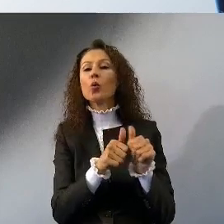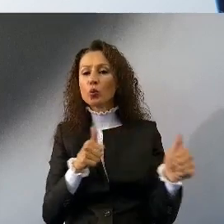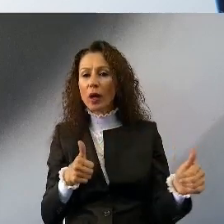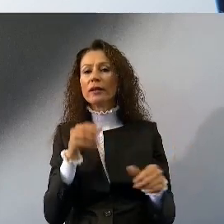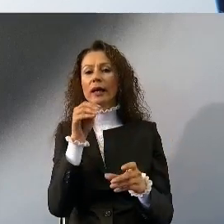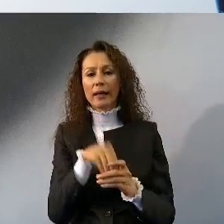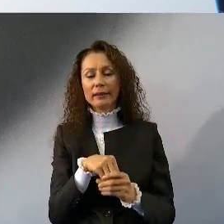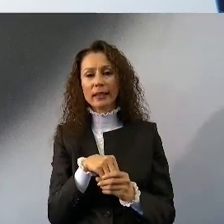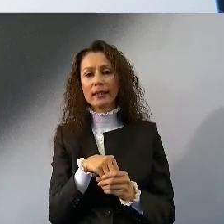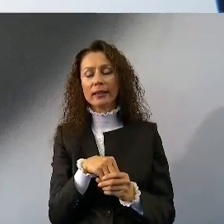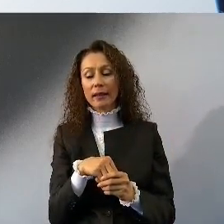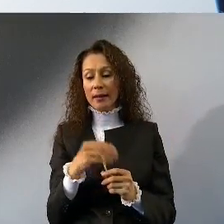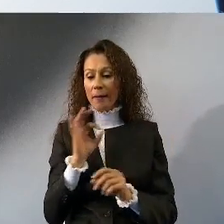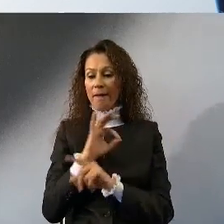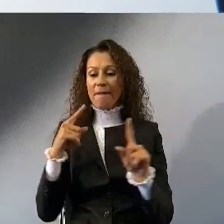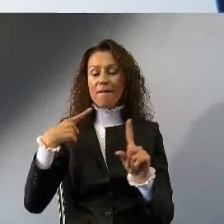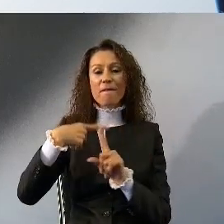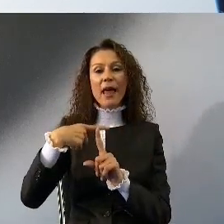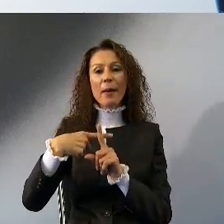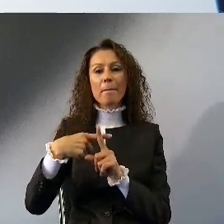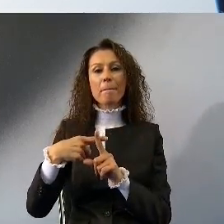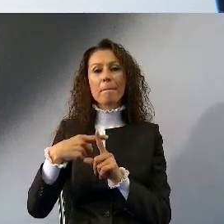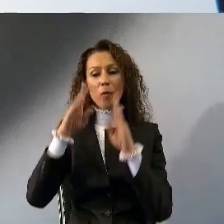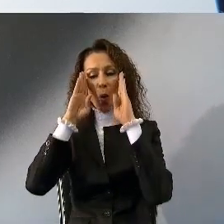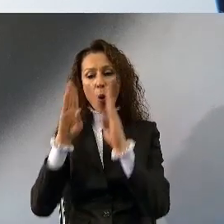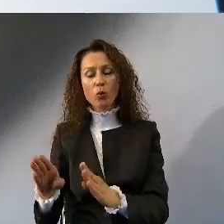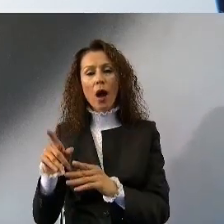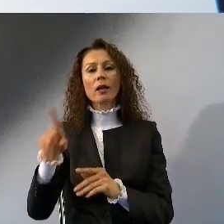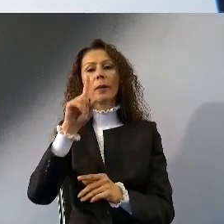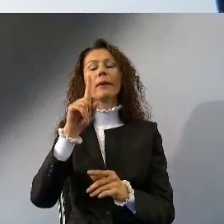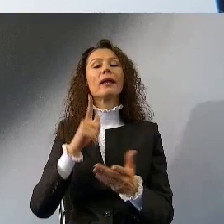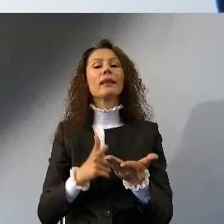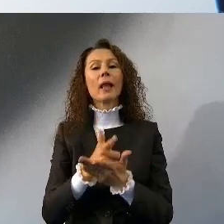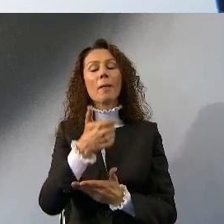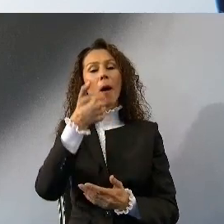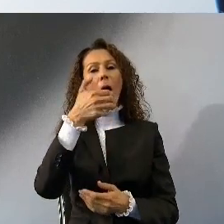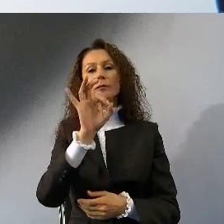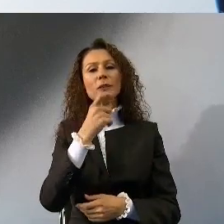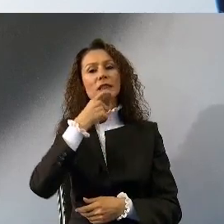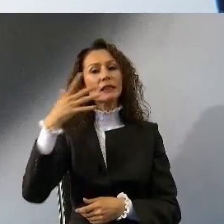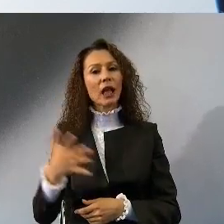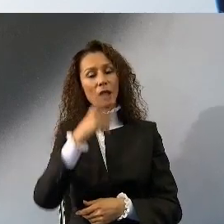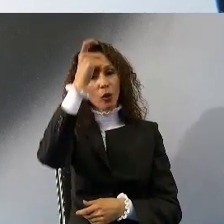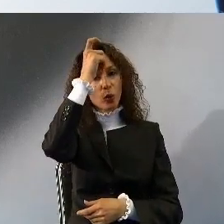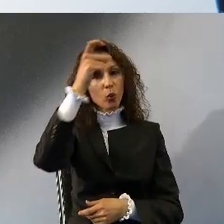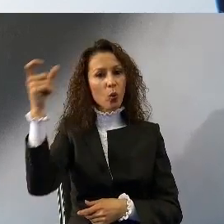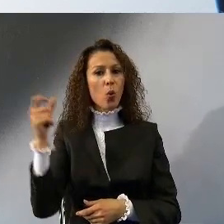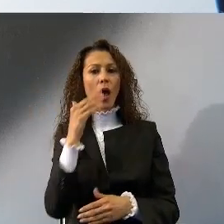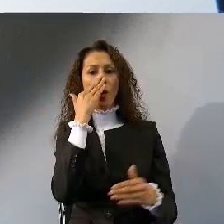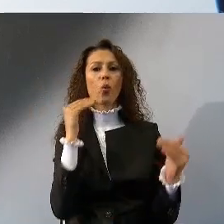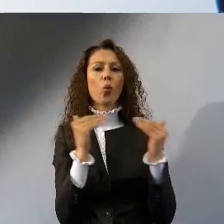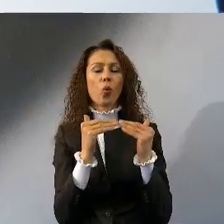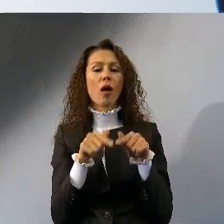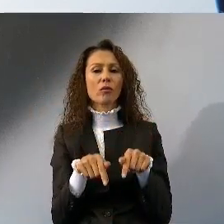de verim odaklı bir tarım politikası Türkiye'de 60 yıldır uygulanıyor. Yani şunu